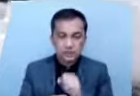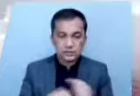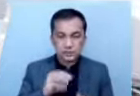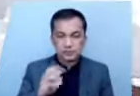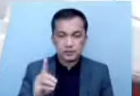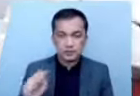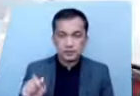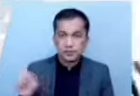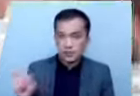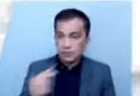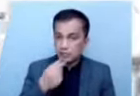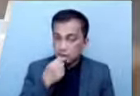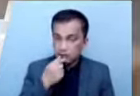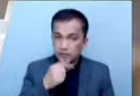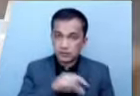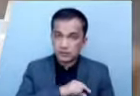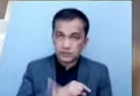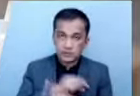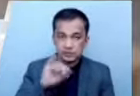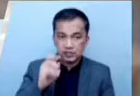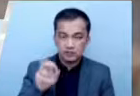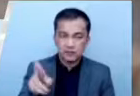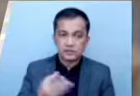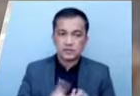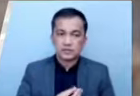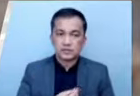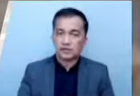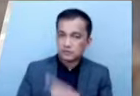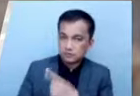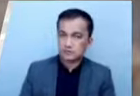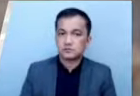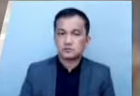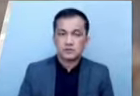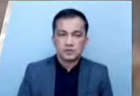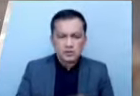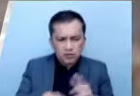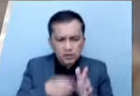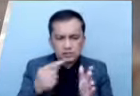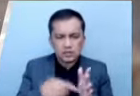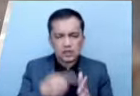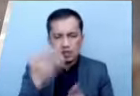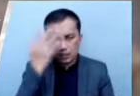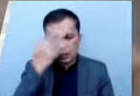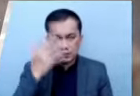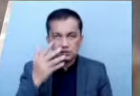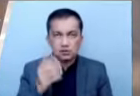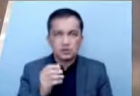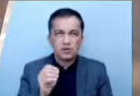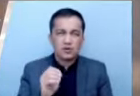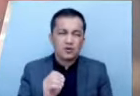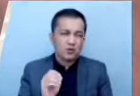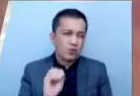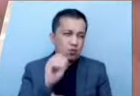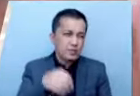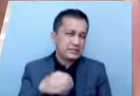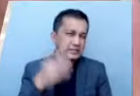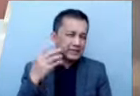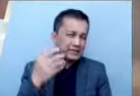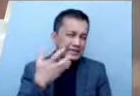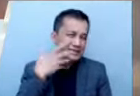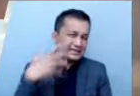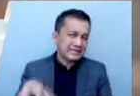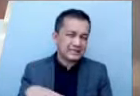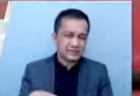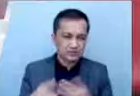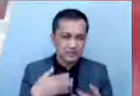Jennifer nangangamba raw. May time na nahihilo kapag sobrang init na siya talaga. Kasi kahit bata, pwedeng